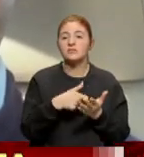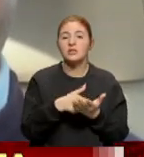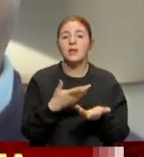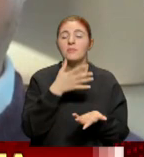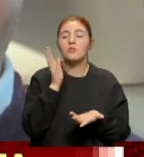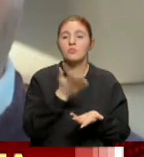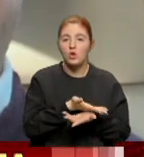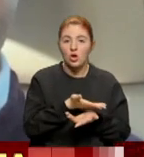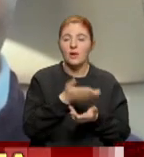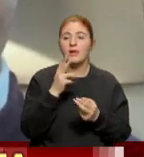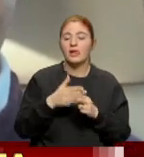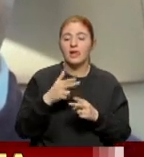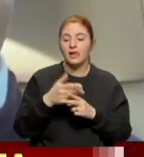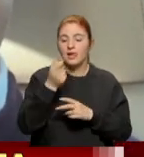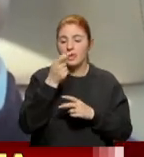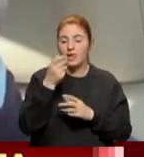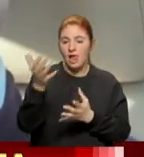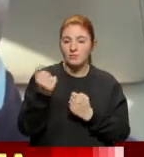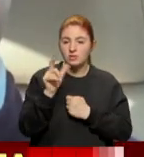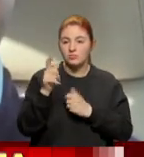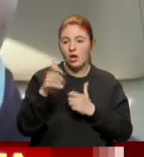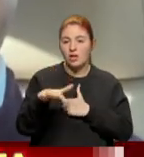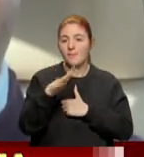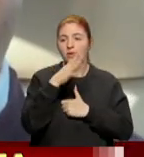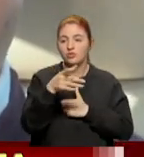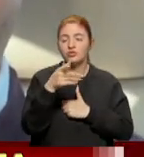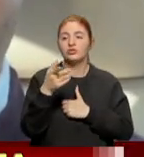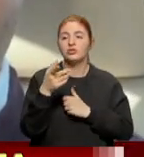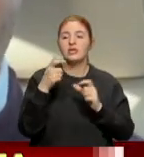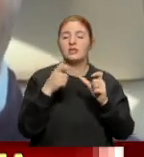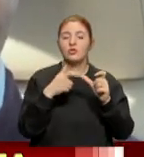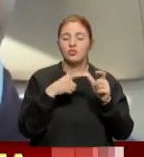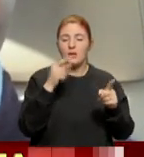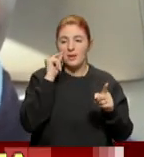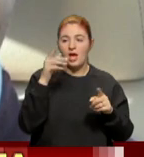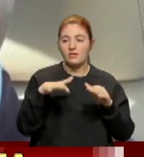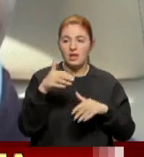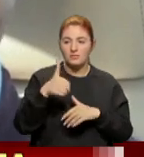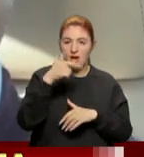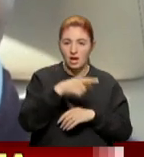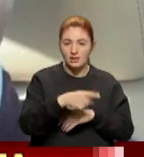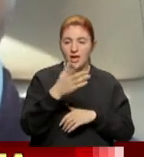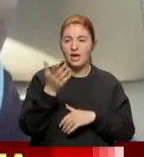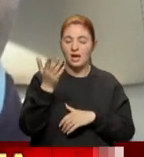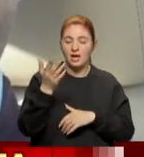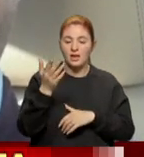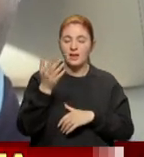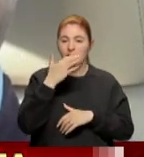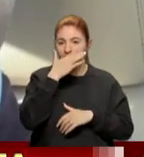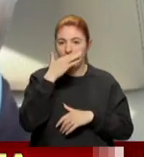bilmiyorlar. Acil ilaç sevkiyatı lazım bölgeye. Bizim biliyorsunuz Sadullah Ergin Bey, Adalet Bakanımız. Evet. Teşkilat İşleri Başkanımız